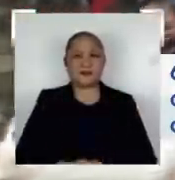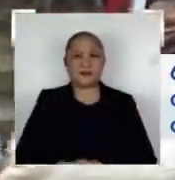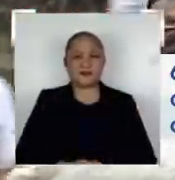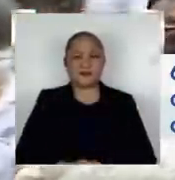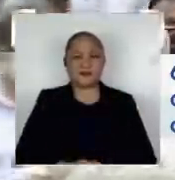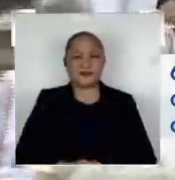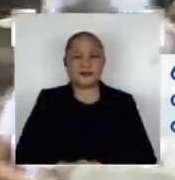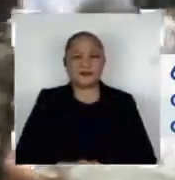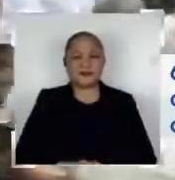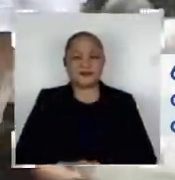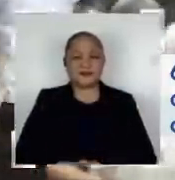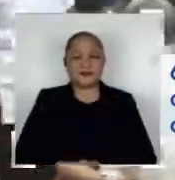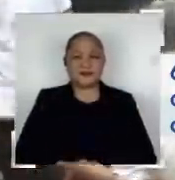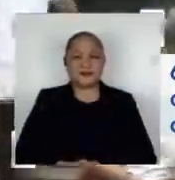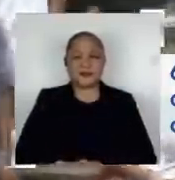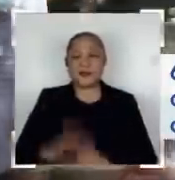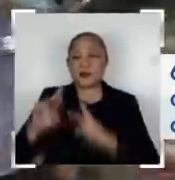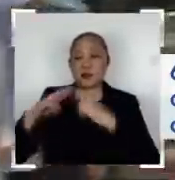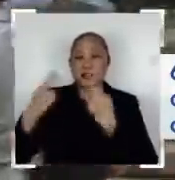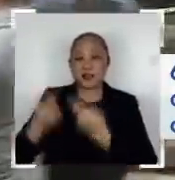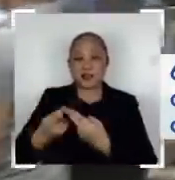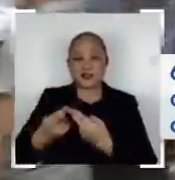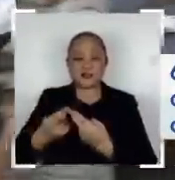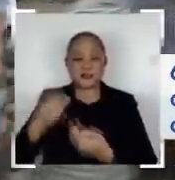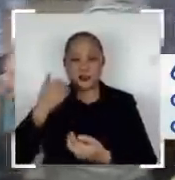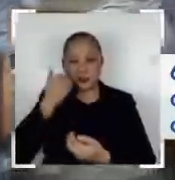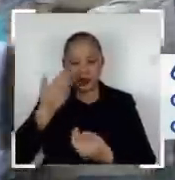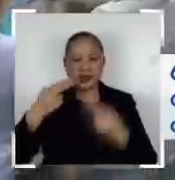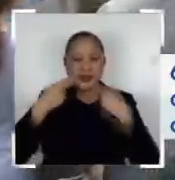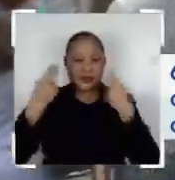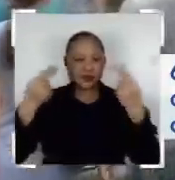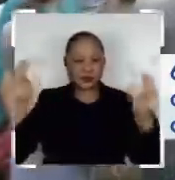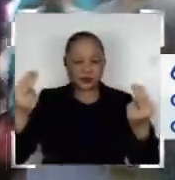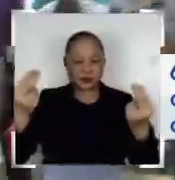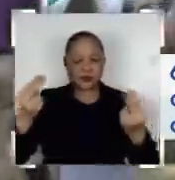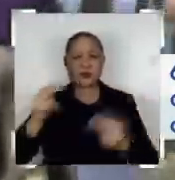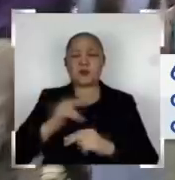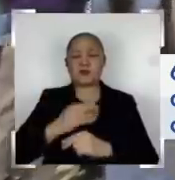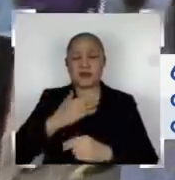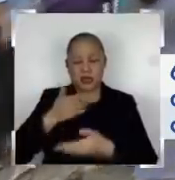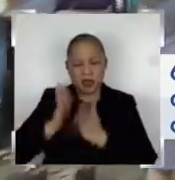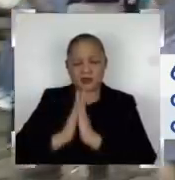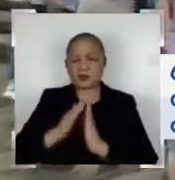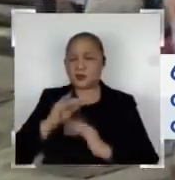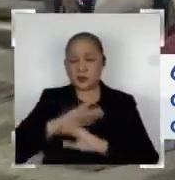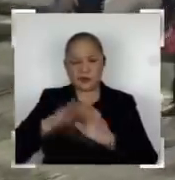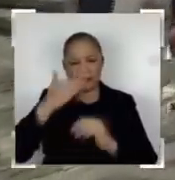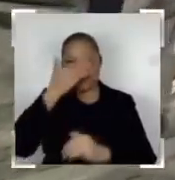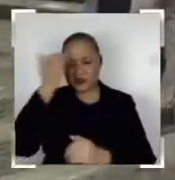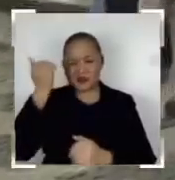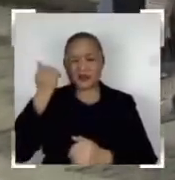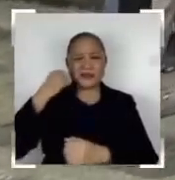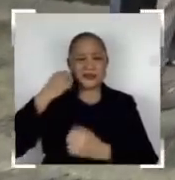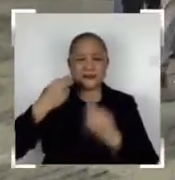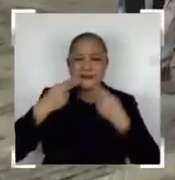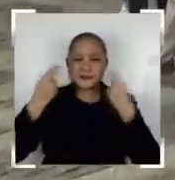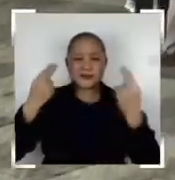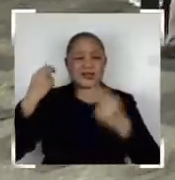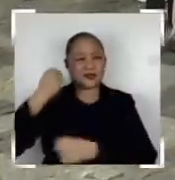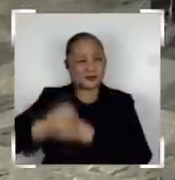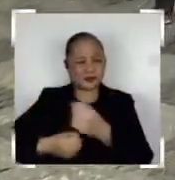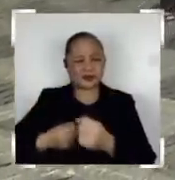Ang mga kaanak naman ng mga martir at bayani, hiniling na huwag kalimutan ang kabayanihan at sakripisyo ng kanilang mga mahal sa